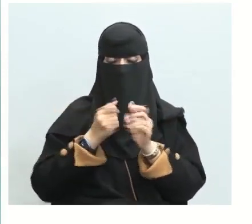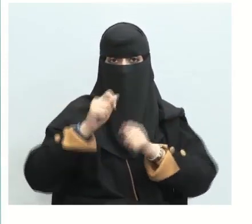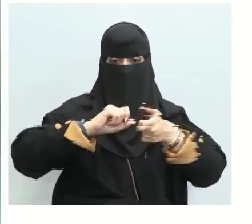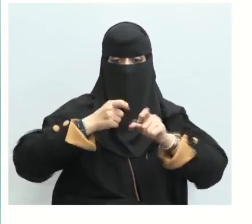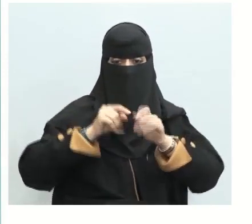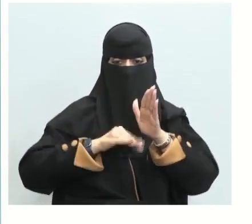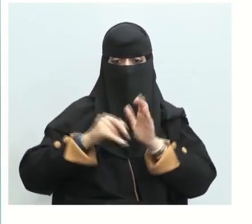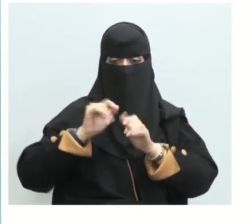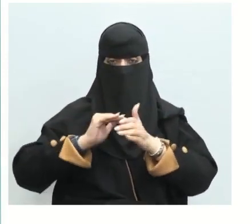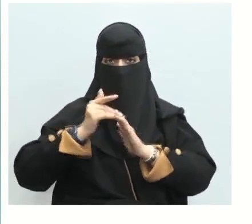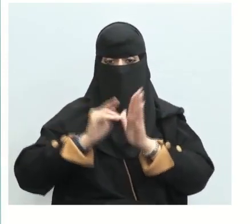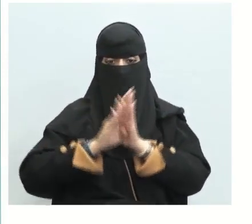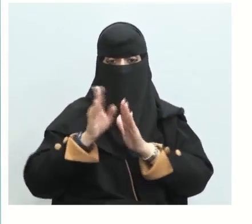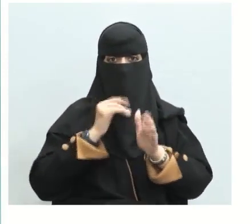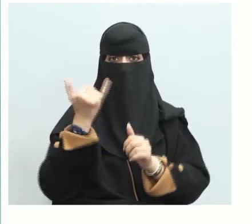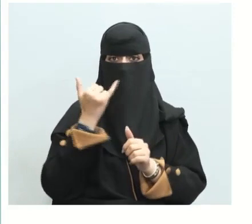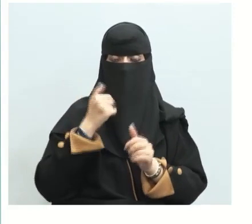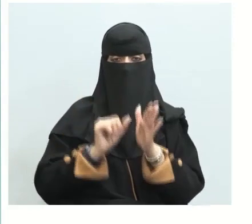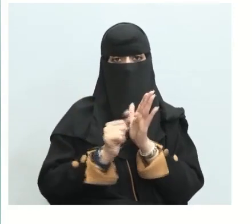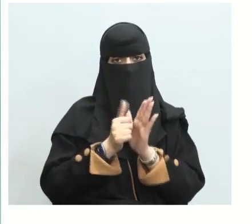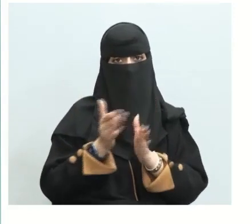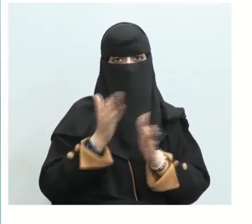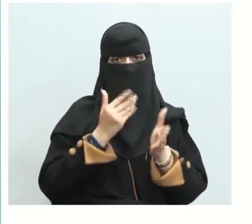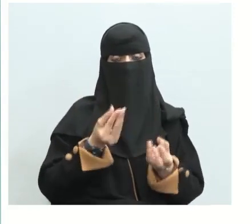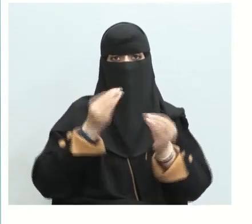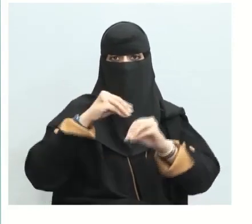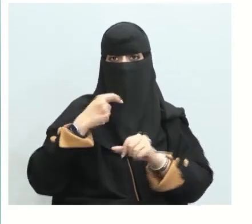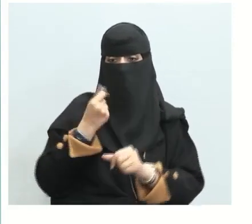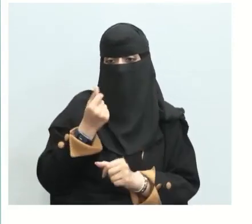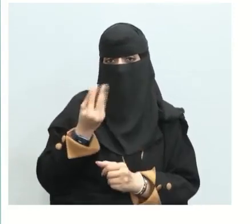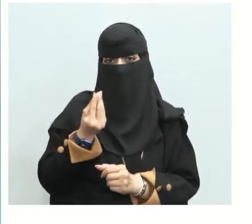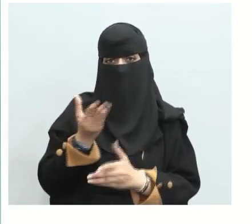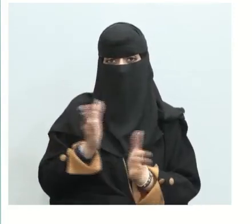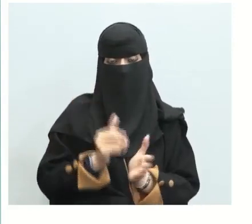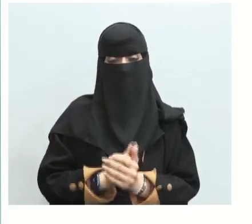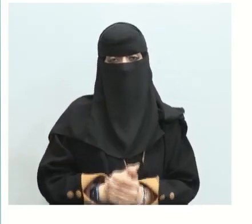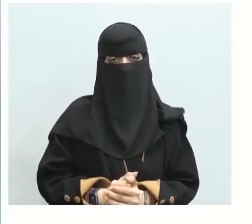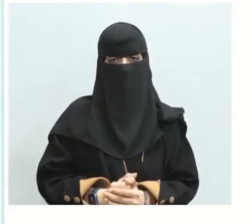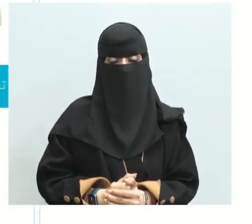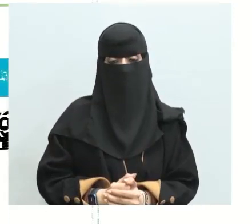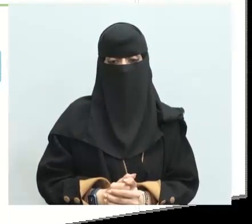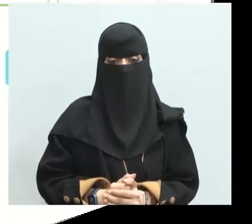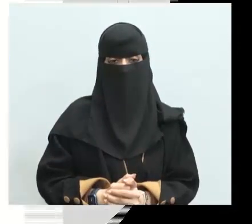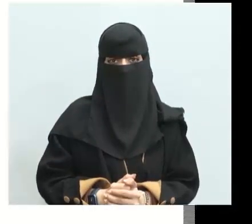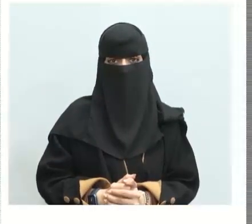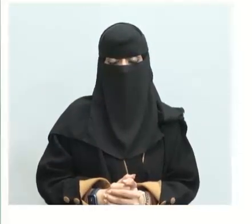تجربة المستخدم وسهولة التحديث بالإضافة إلى توفير المال.